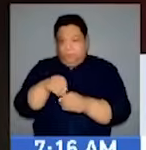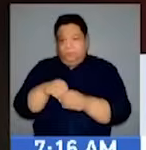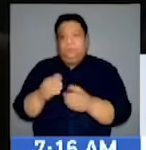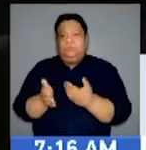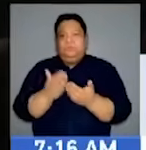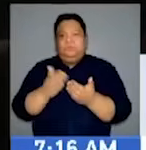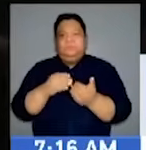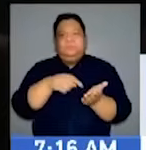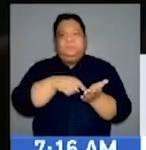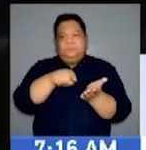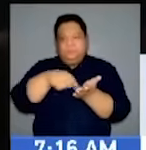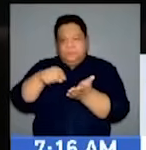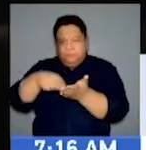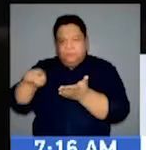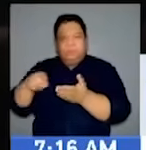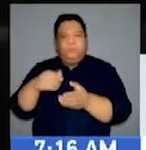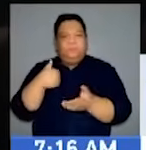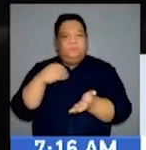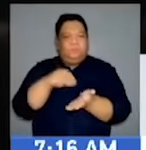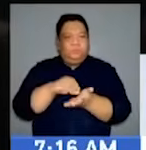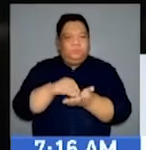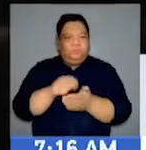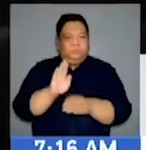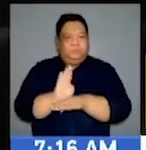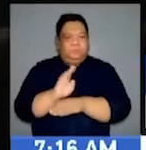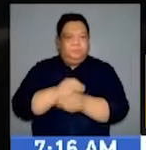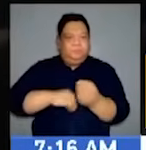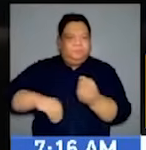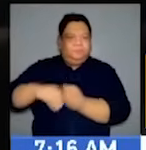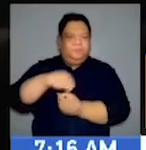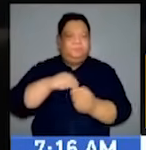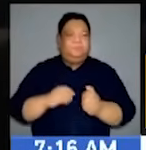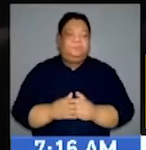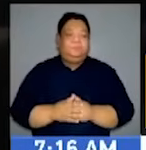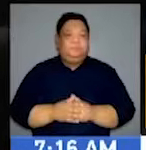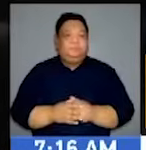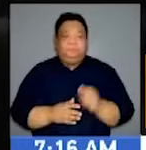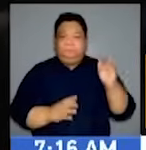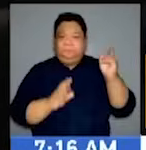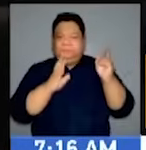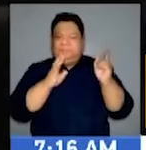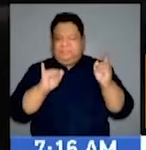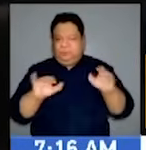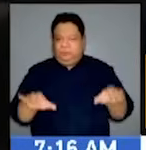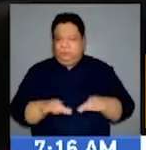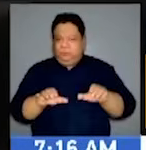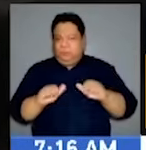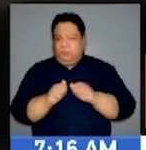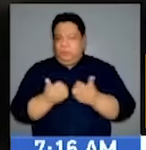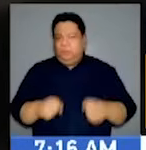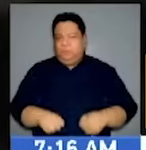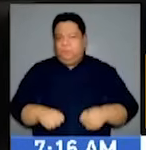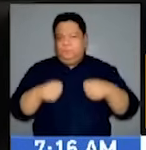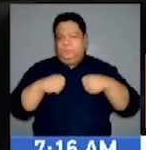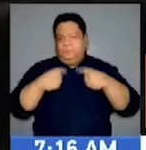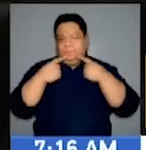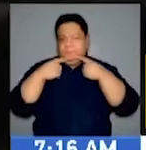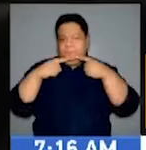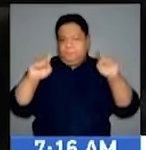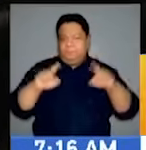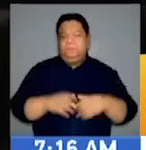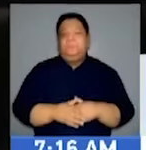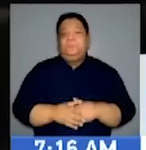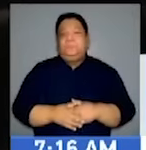negosyo. Yun yung ginawa kong diskarte, sir, para makasurvive kami. Tsaka doon sa mga expenses na